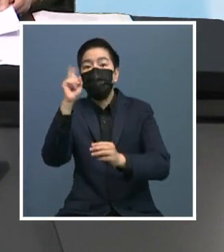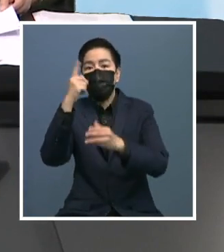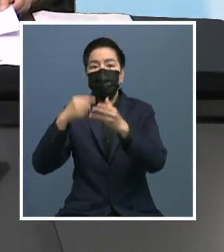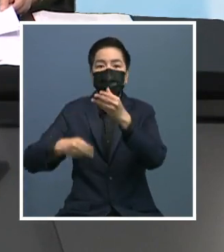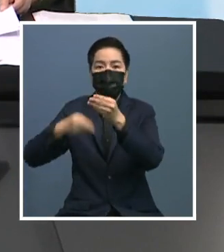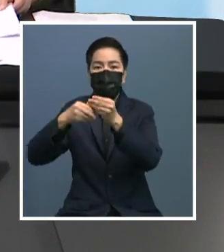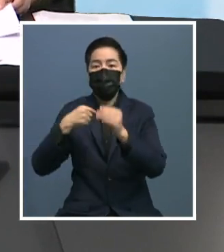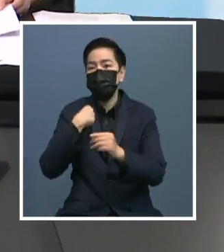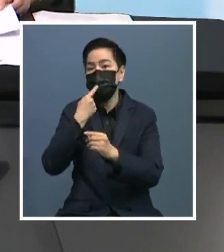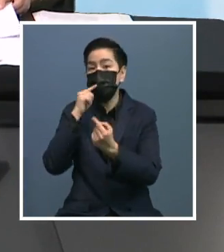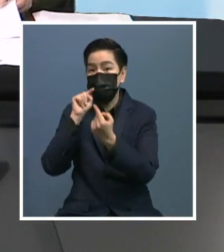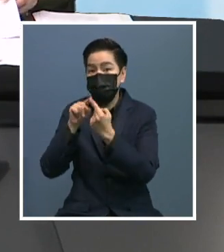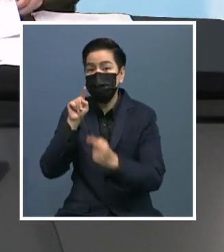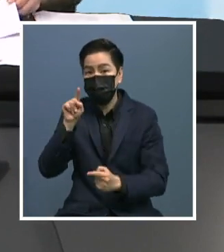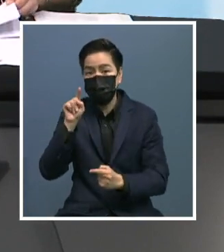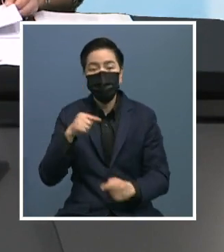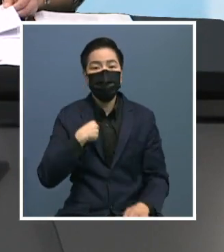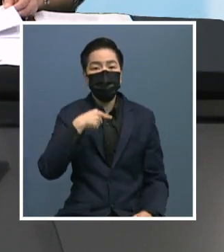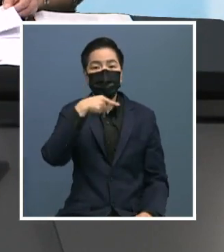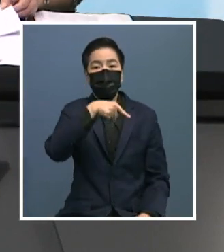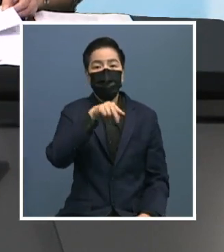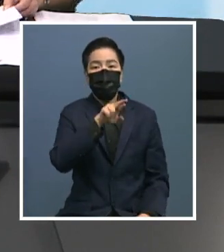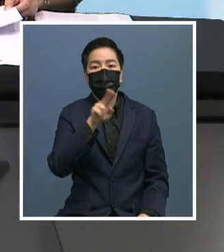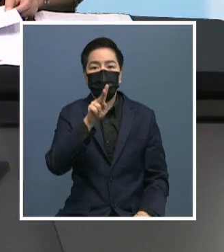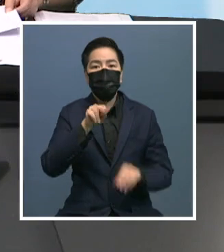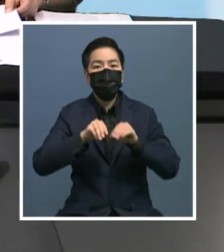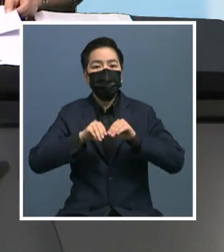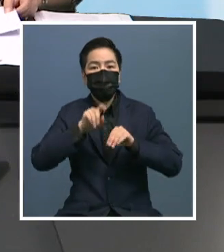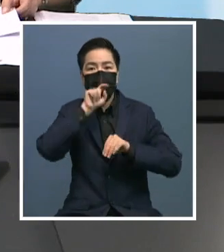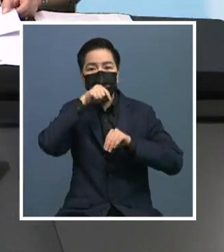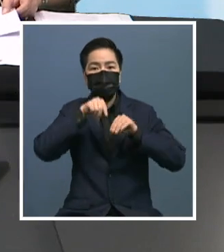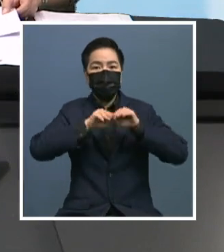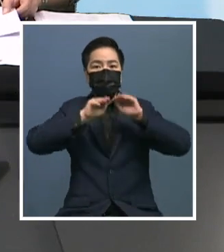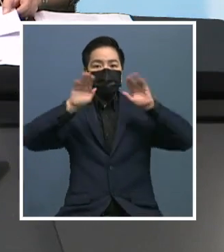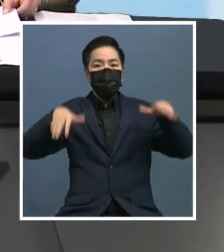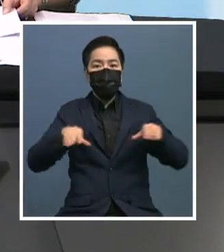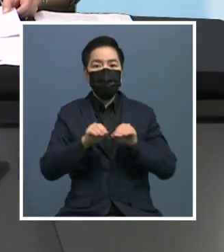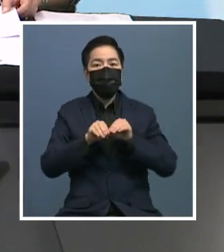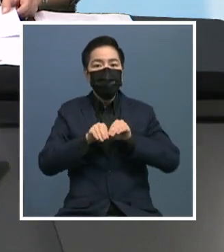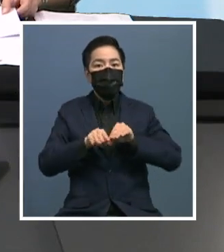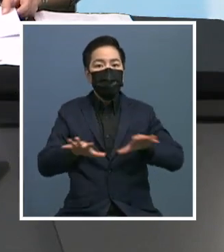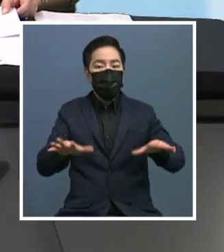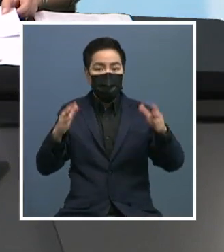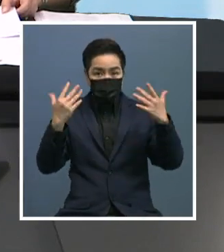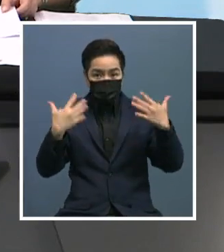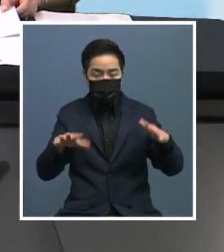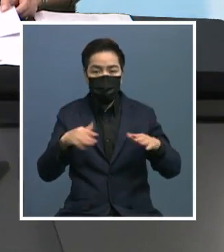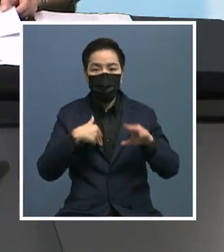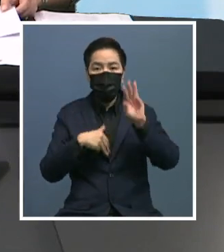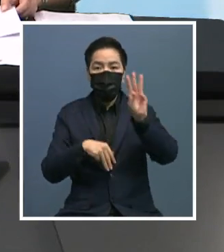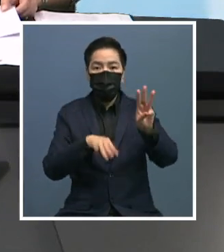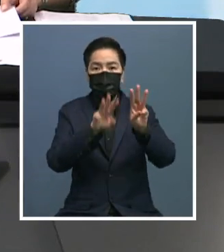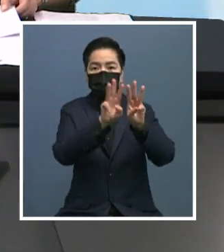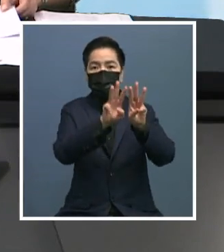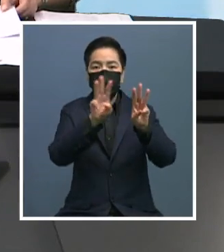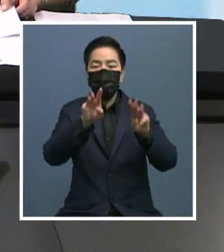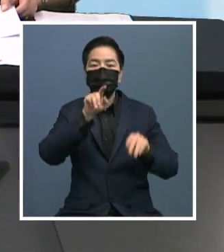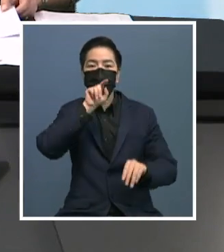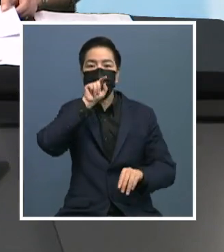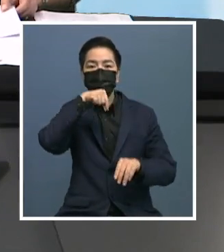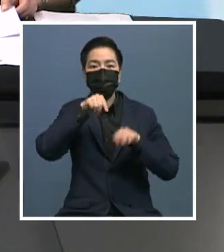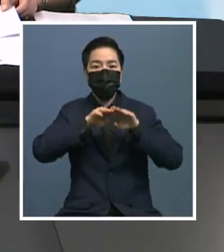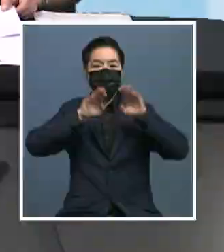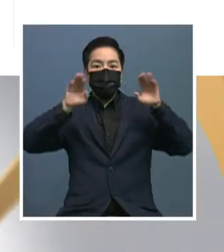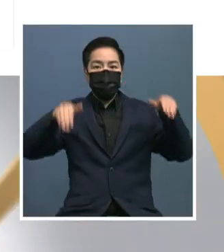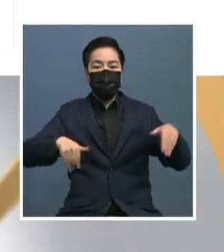ก่อนมีการประกาศในราชกิจจานุเบกษาเรียบร้อยแล้วนะคะโดยใช้ราชกิจจานุเบกษาได้เผยแพร่ถึงเรื่อง